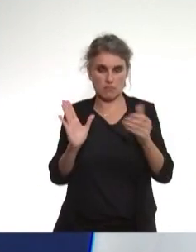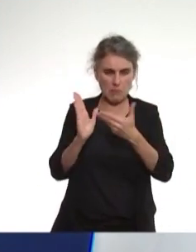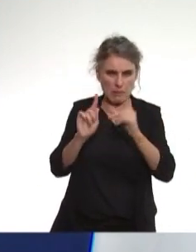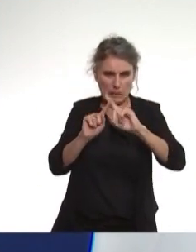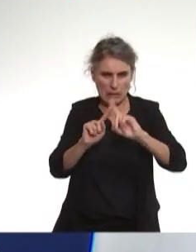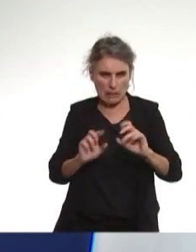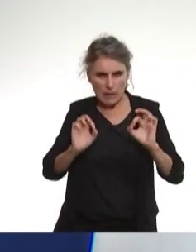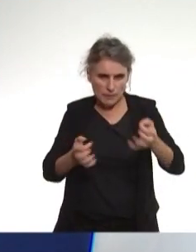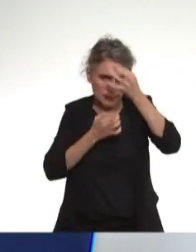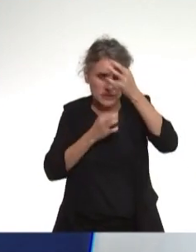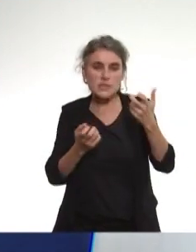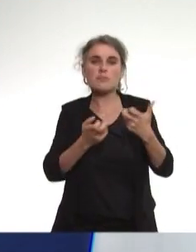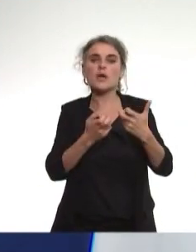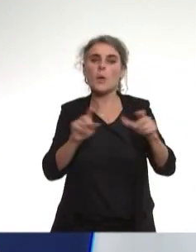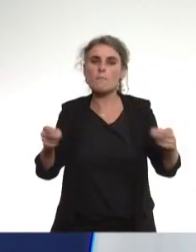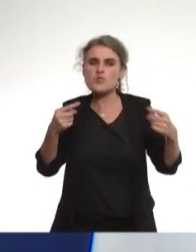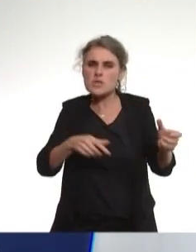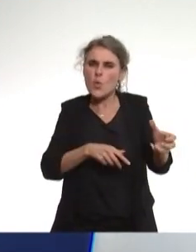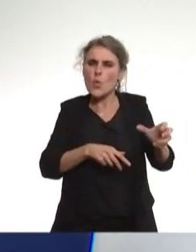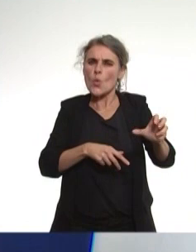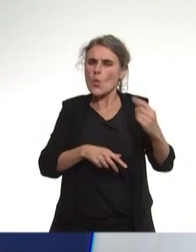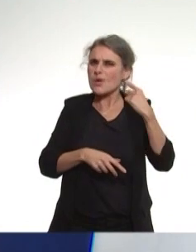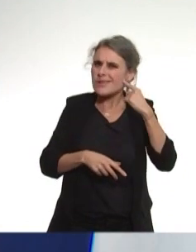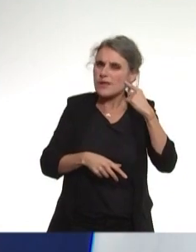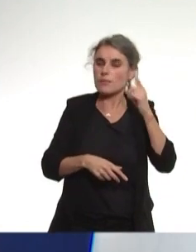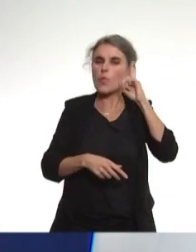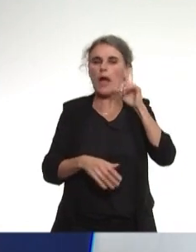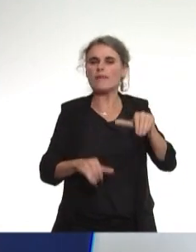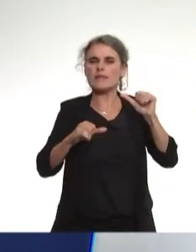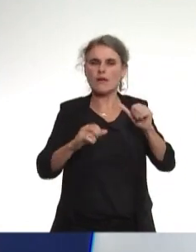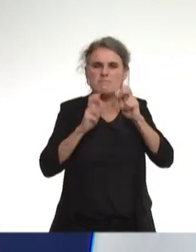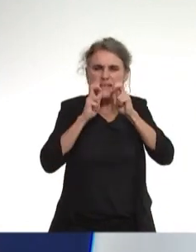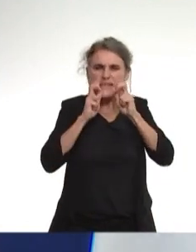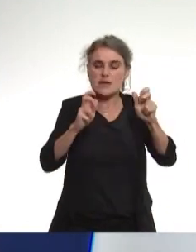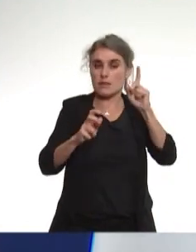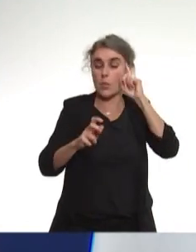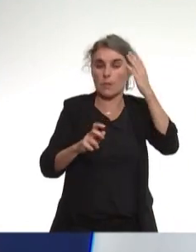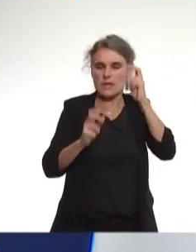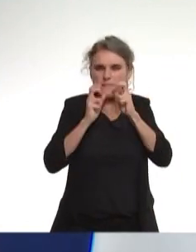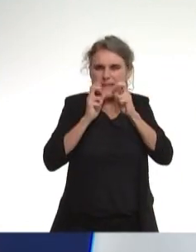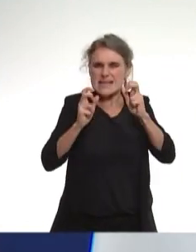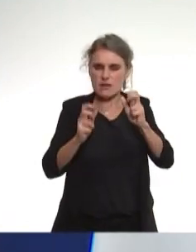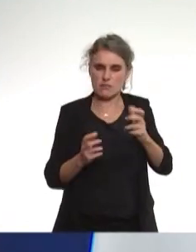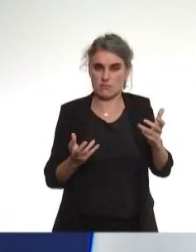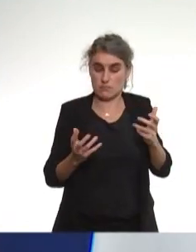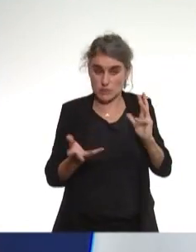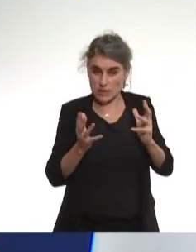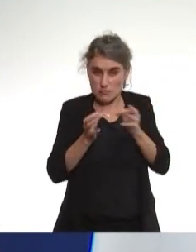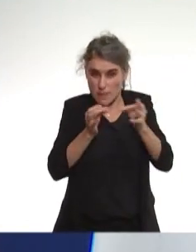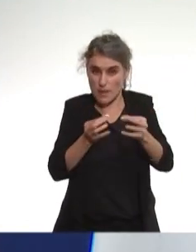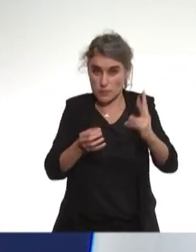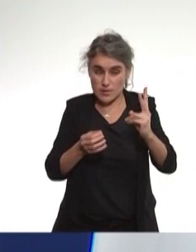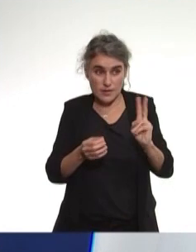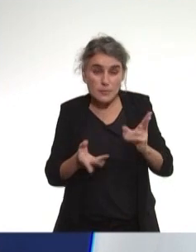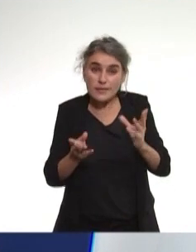comme le fait que la musique de deux ne doit pas être trop forte pour ne pas être amené à parler trop fort parce qu'on projette plus de virus quand on parle fort mais ça peut faire sourire mais enfin c est